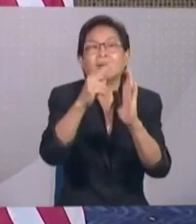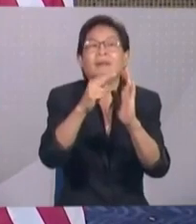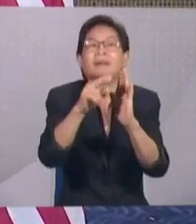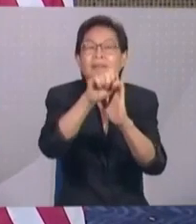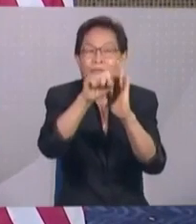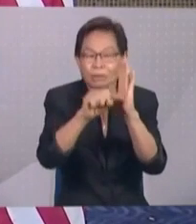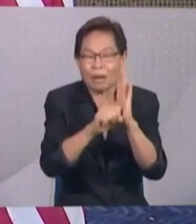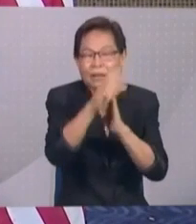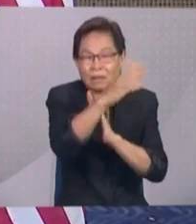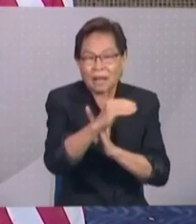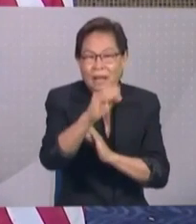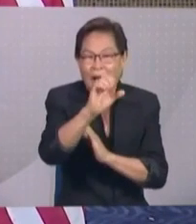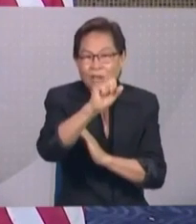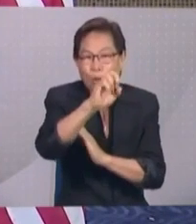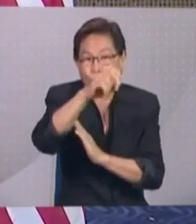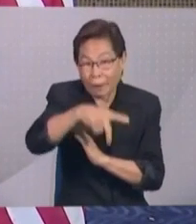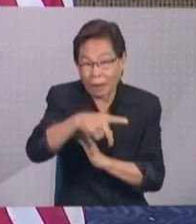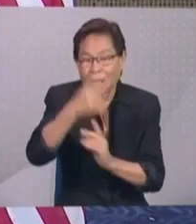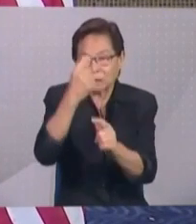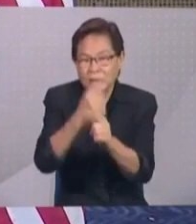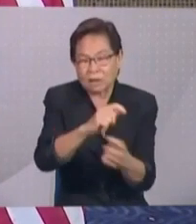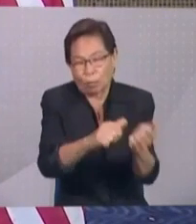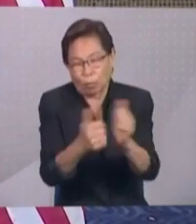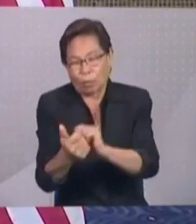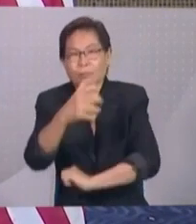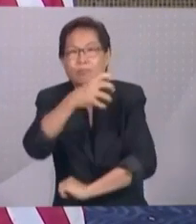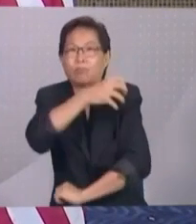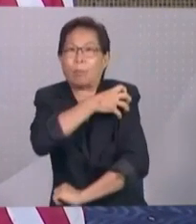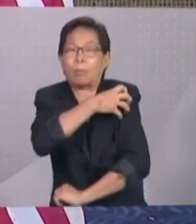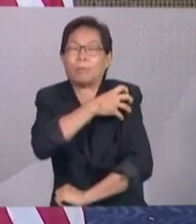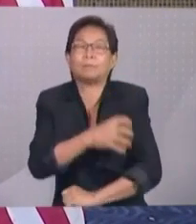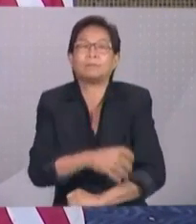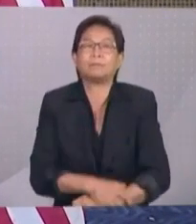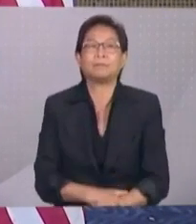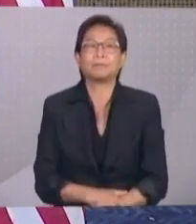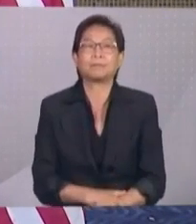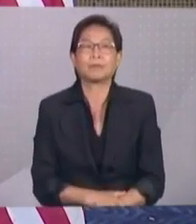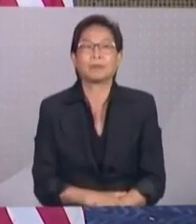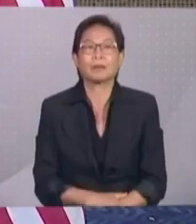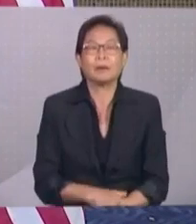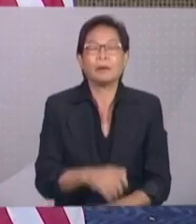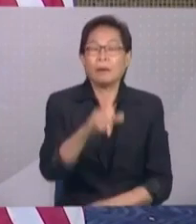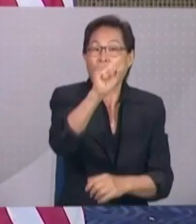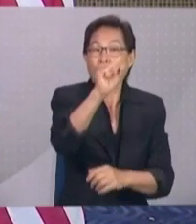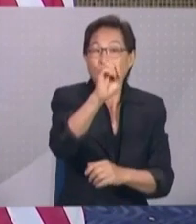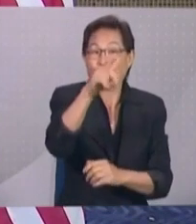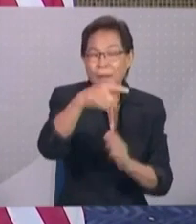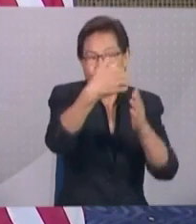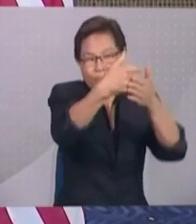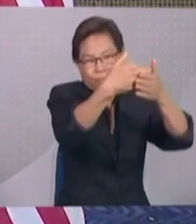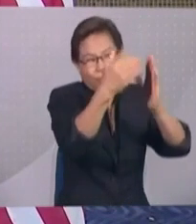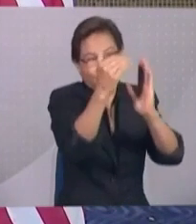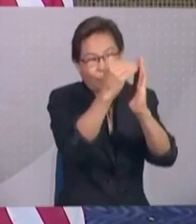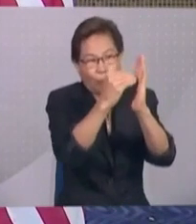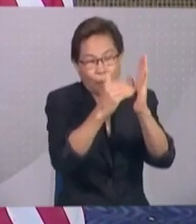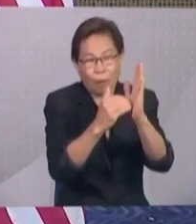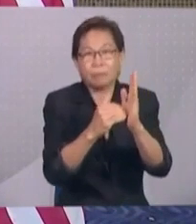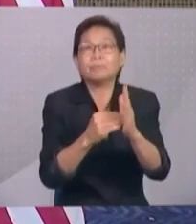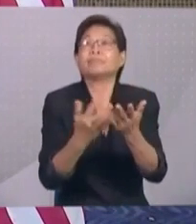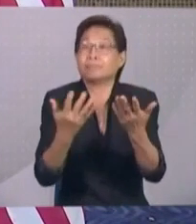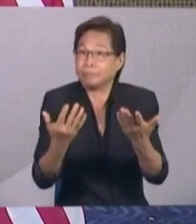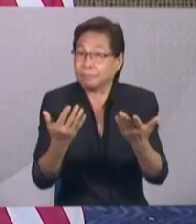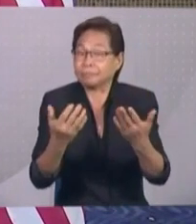setelah sop yang ditetapkan oleh pihak berkuasa sop ini termasuklah penjarakan